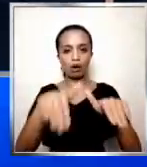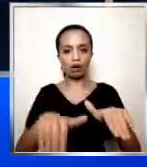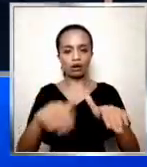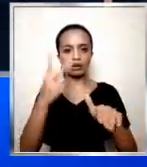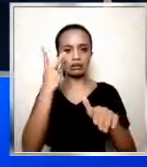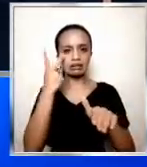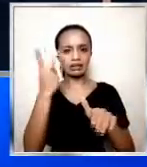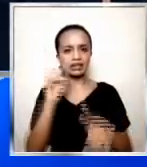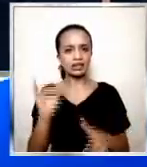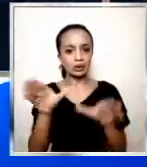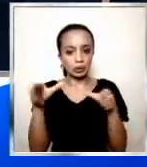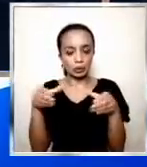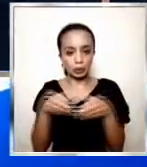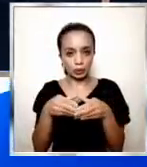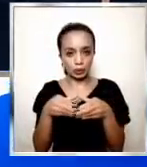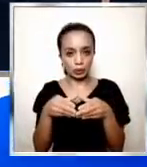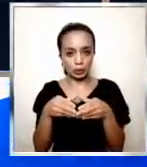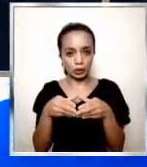mga